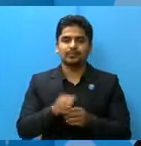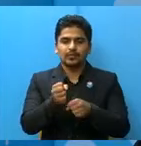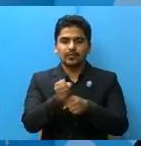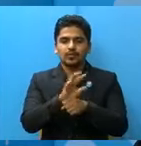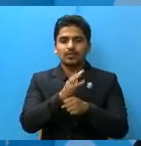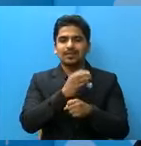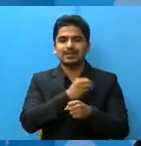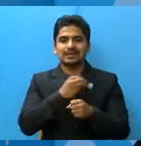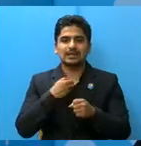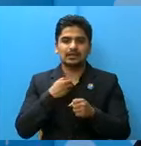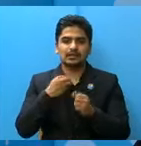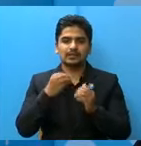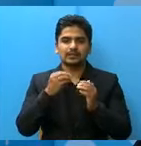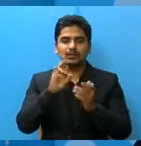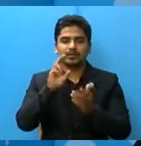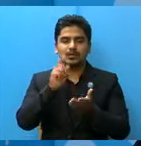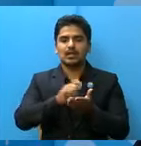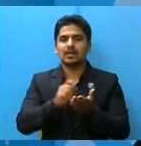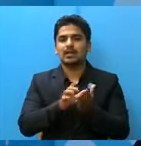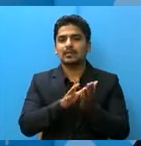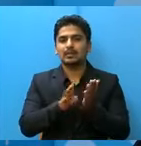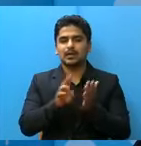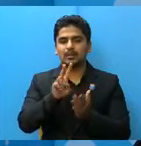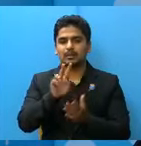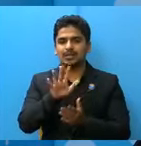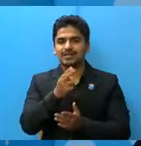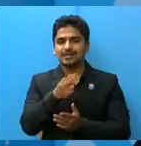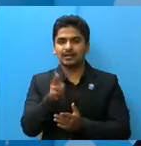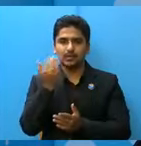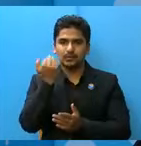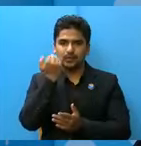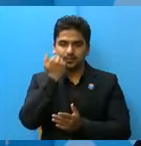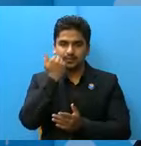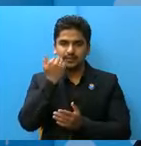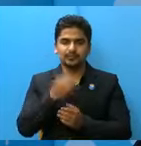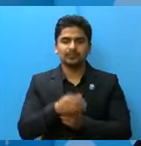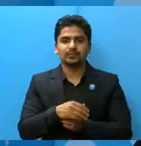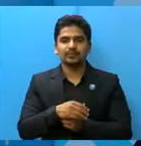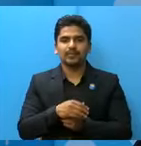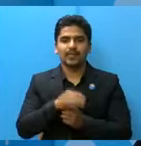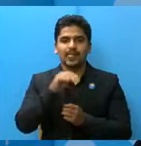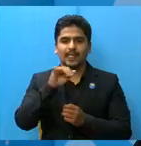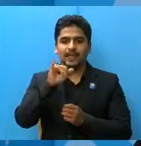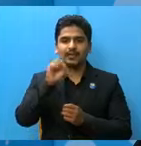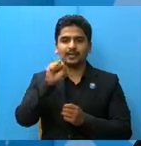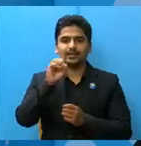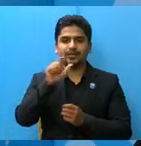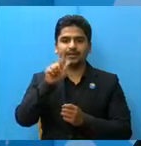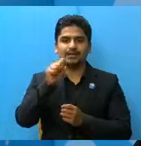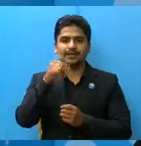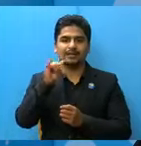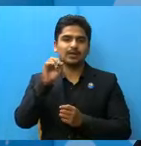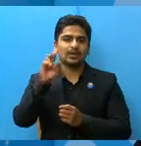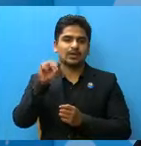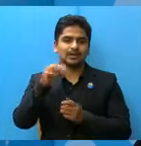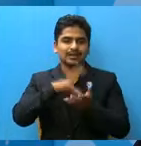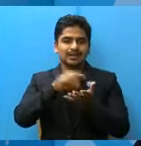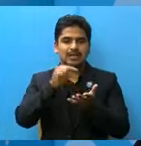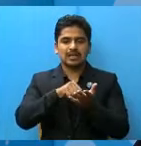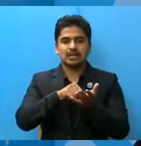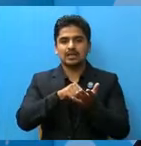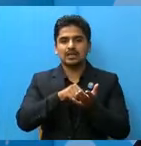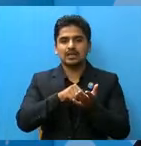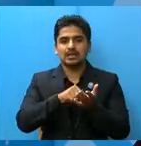क्लिनिक अस्पताल दोईलेखवाट 25 जना पुरुष, आइसोलेशन सेंटर इंटिग्रेटेड वेल्डिंग